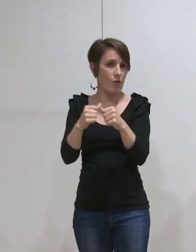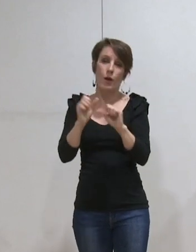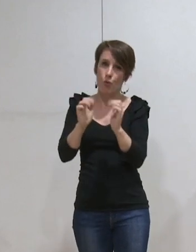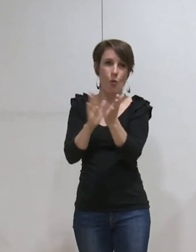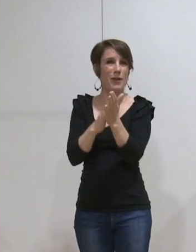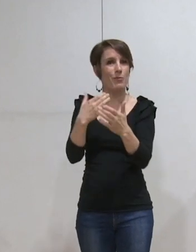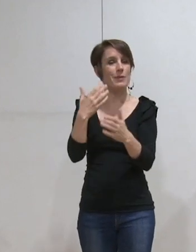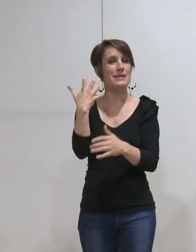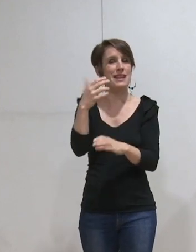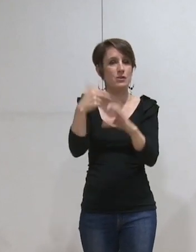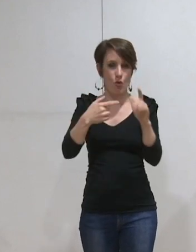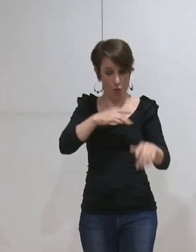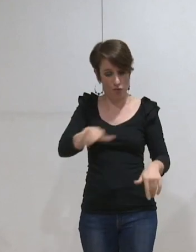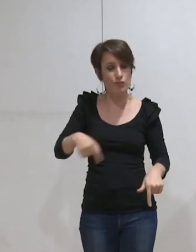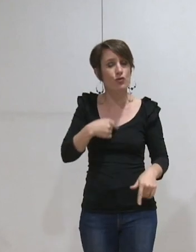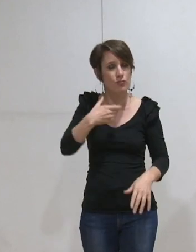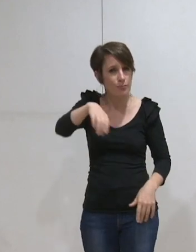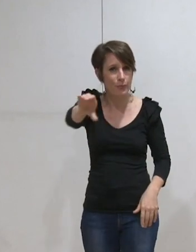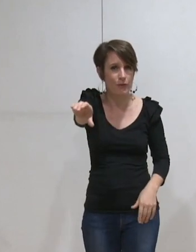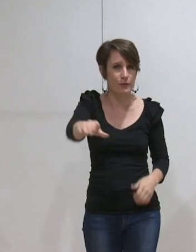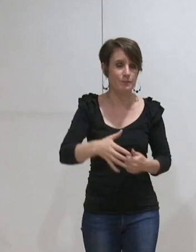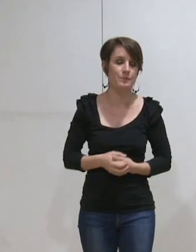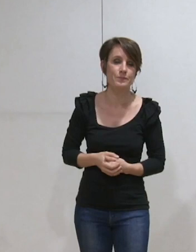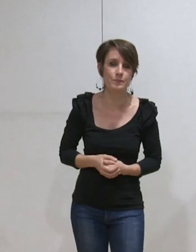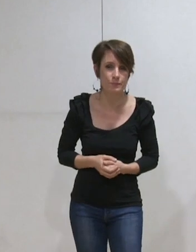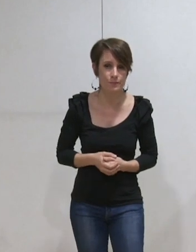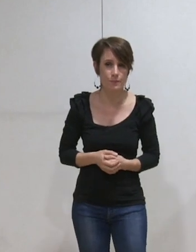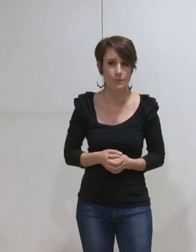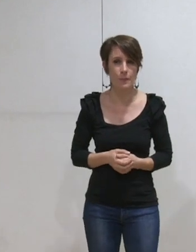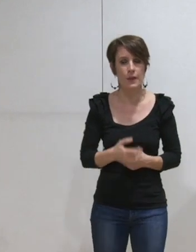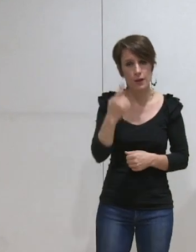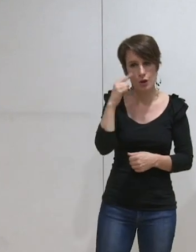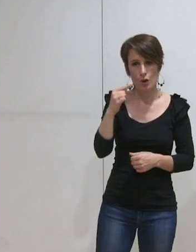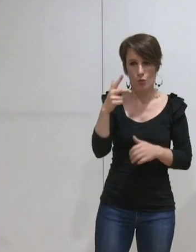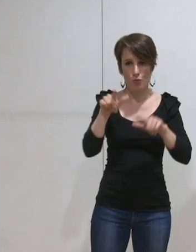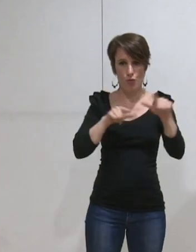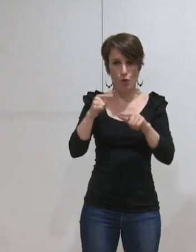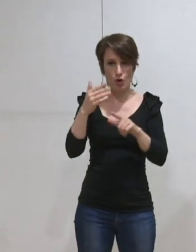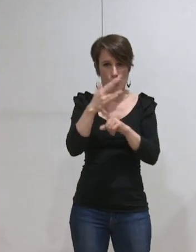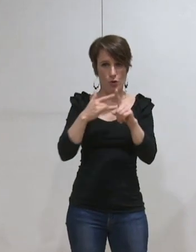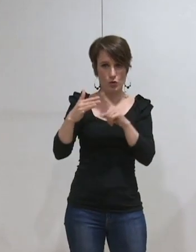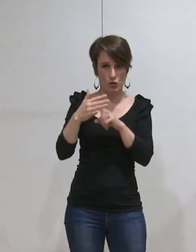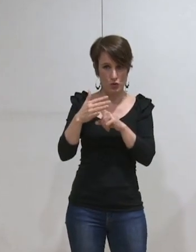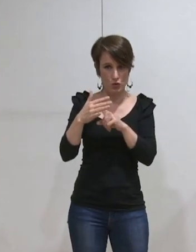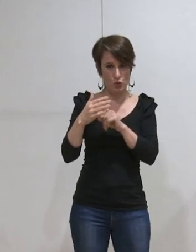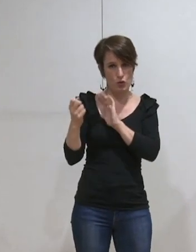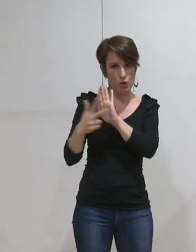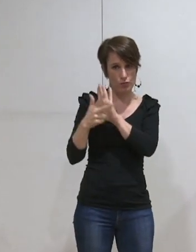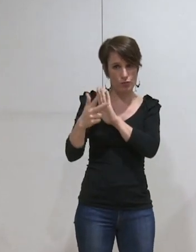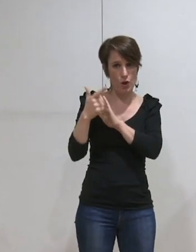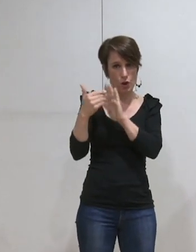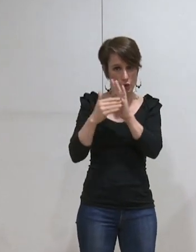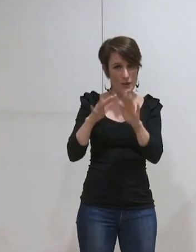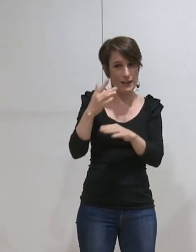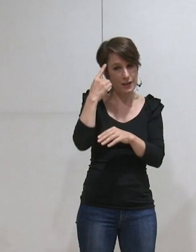calories pour les opérations de logements sociaux agréé en 2015 est réalisé en VEFA parce que jusqu'à présent je